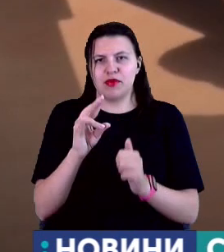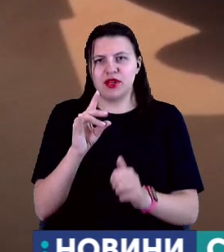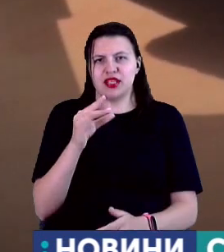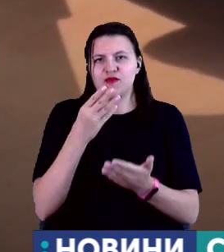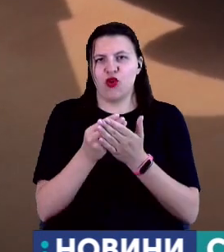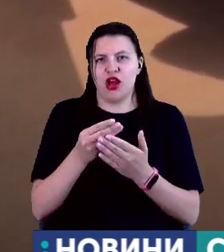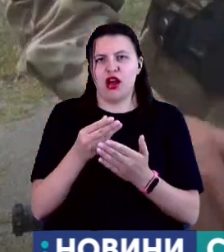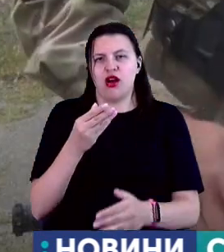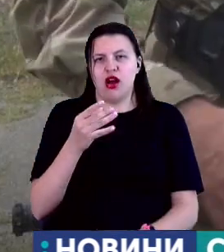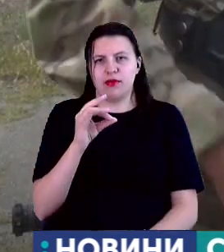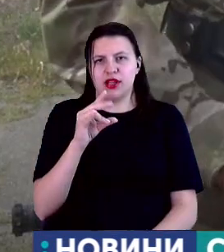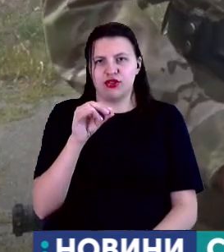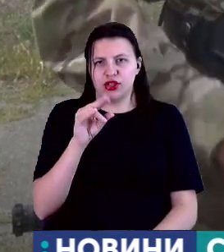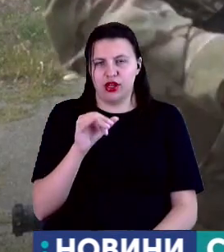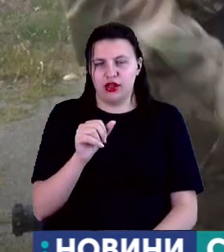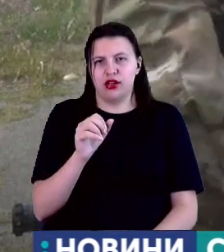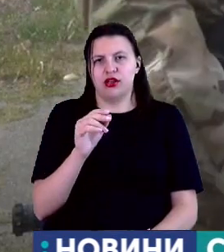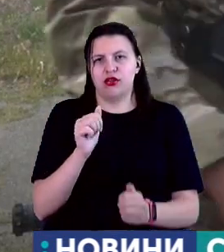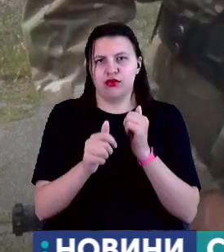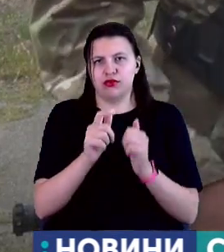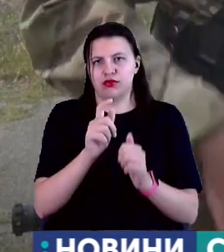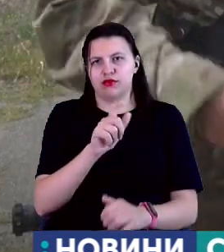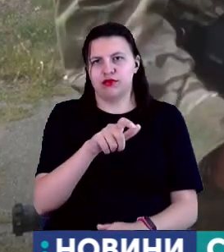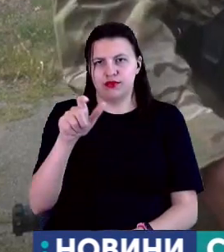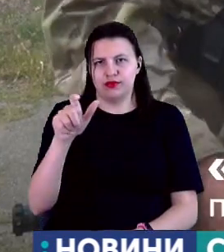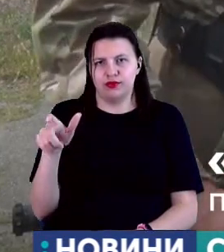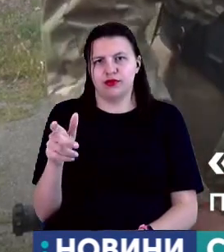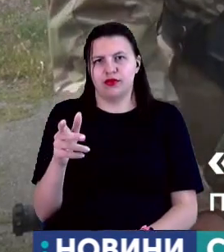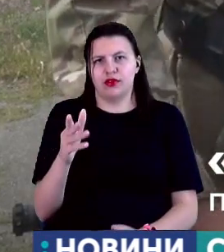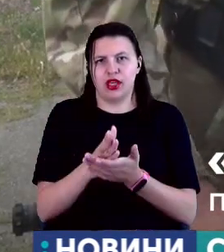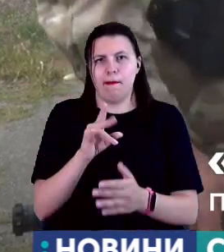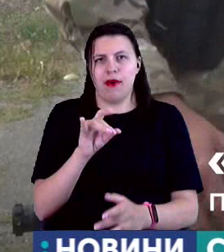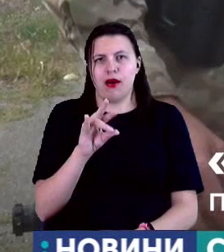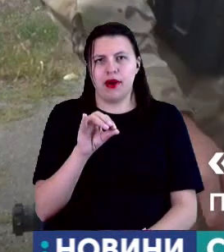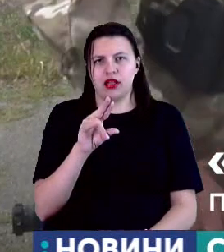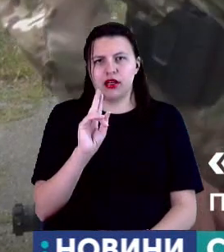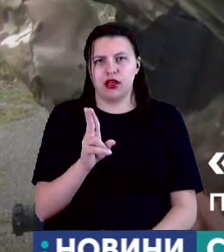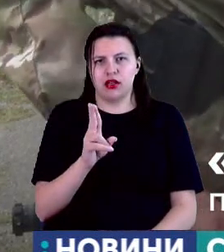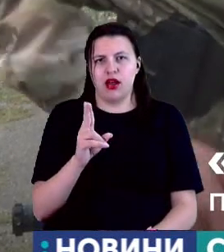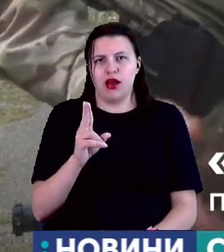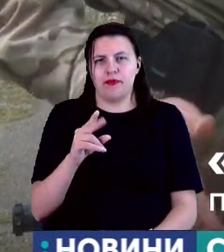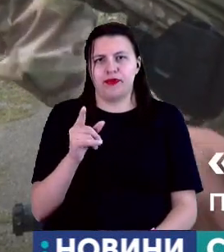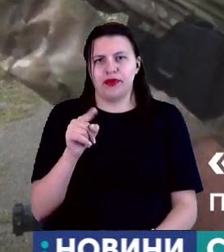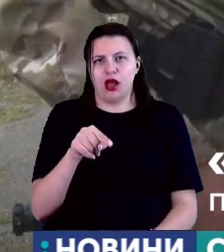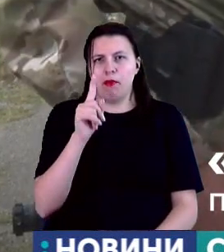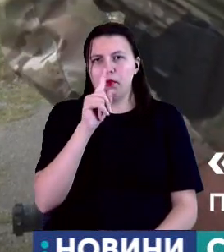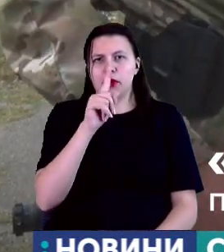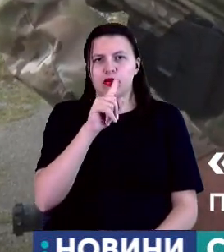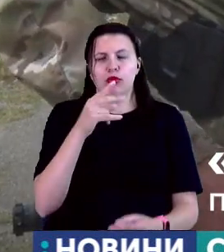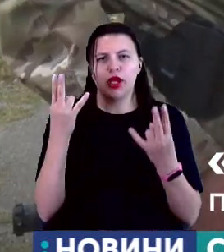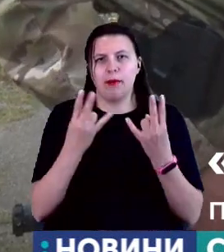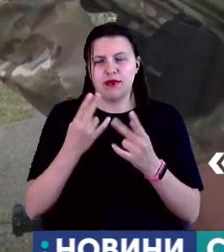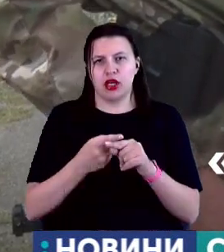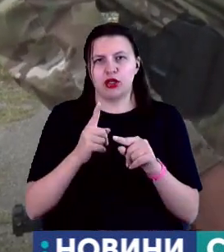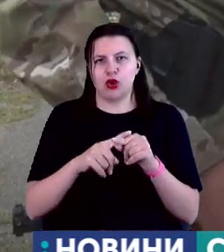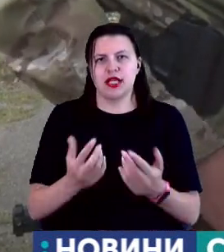парамедик, розповів боєць на позивний «Доктор». Аптечки, то в них знаходиться той самий необхідний мінімум, який спасе життя